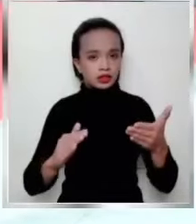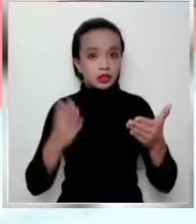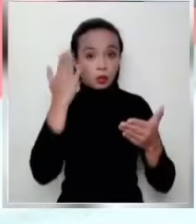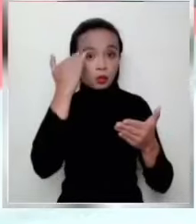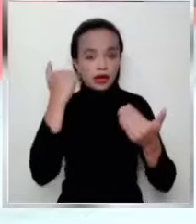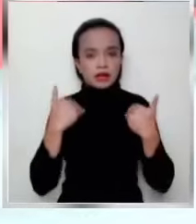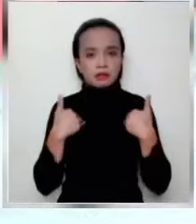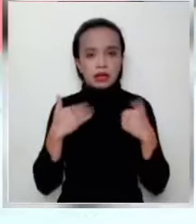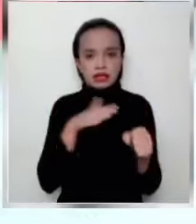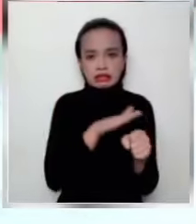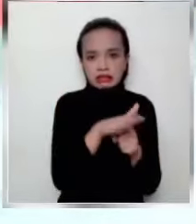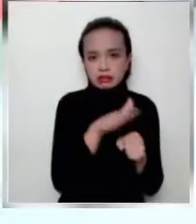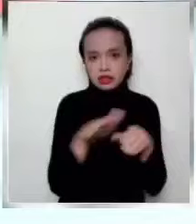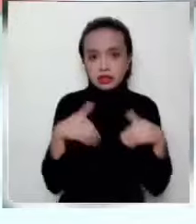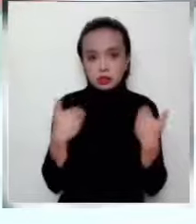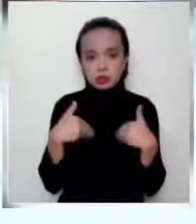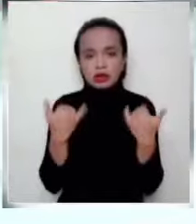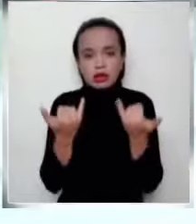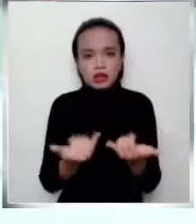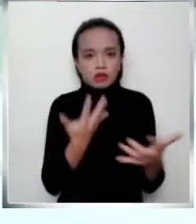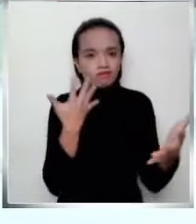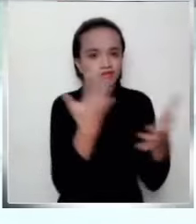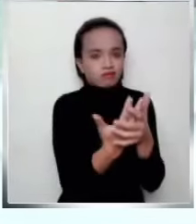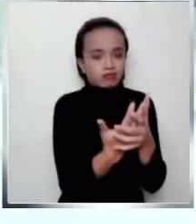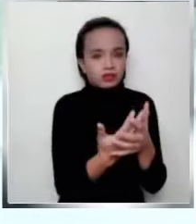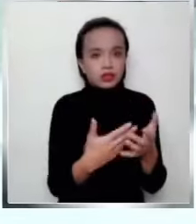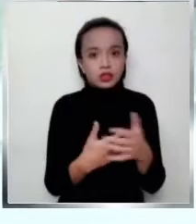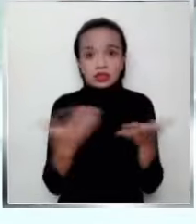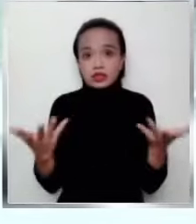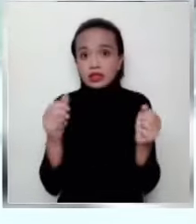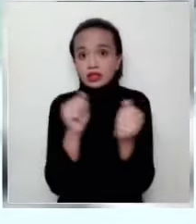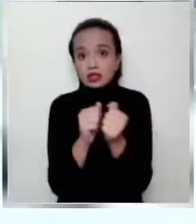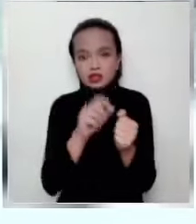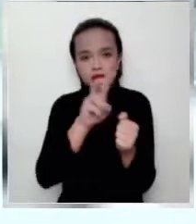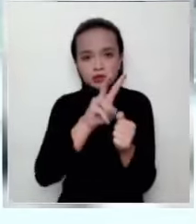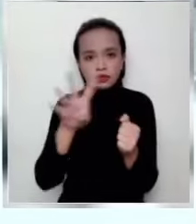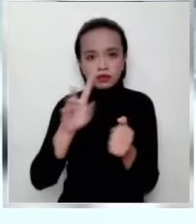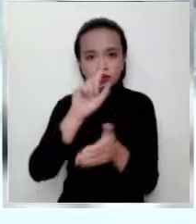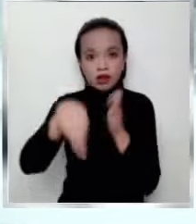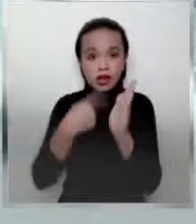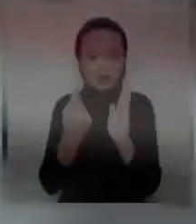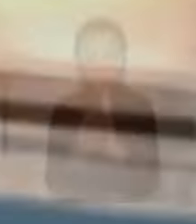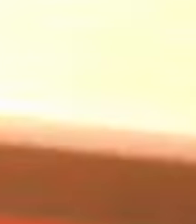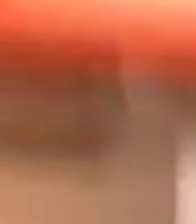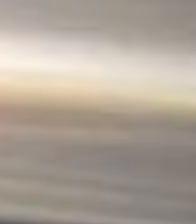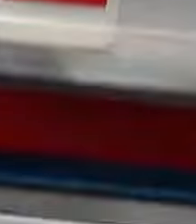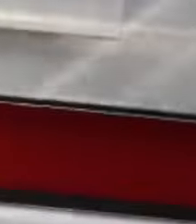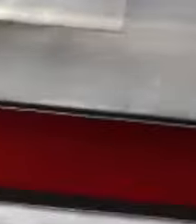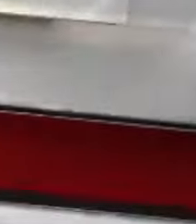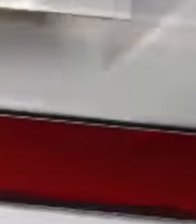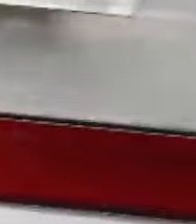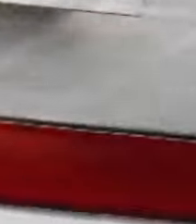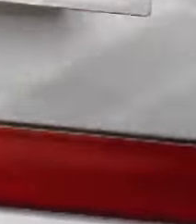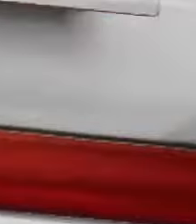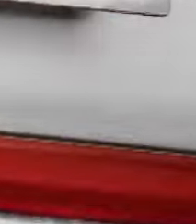na isinama niya sa isang 24-hour jowa challenge. Nakatutok si John Consulta, exclusive.